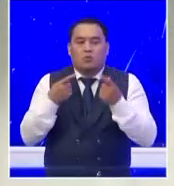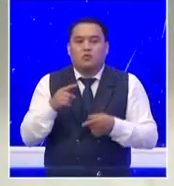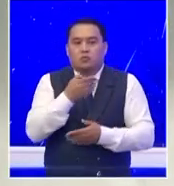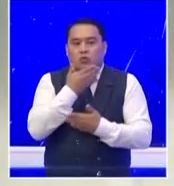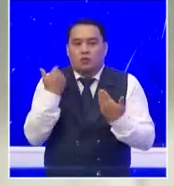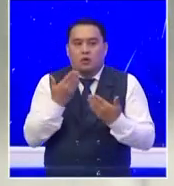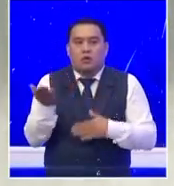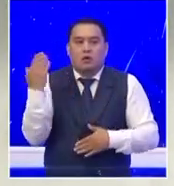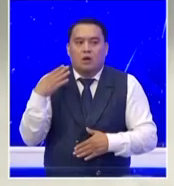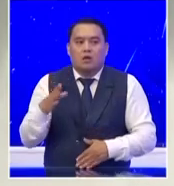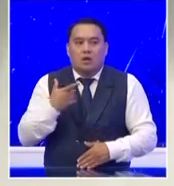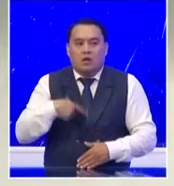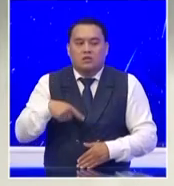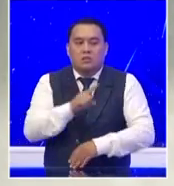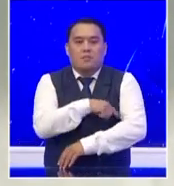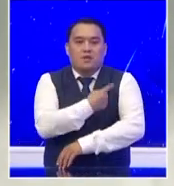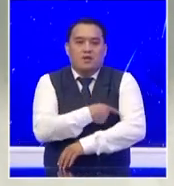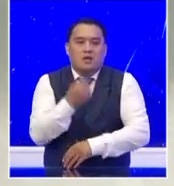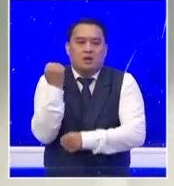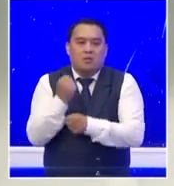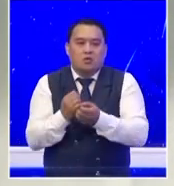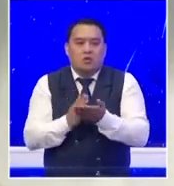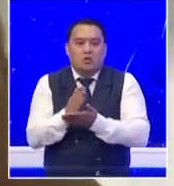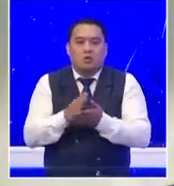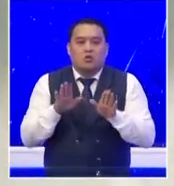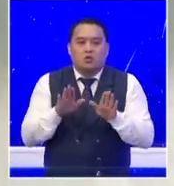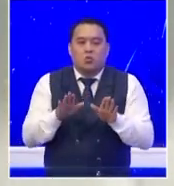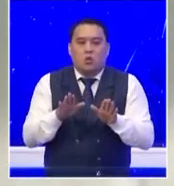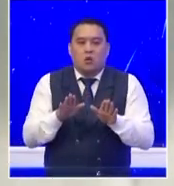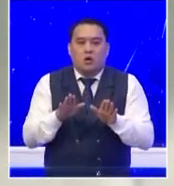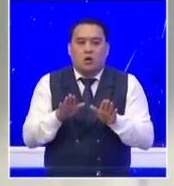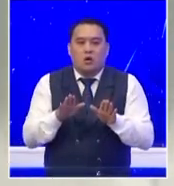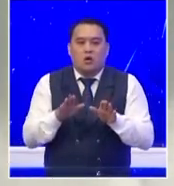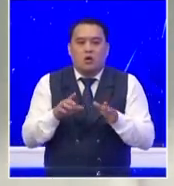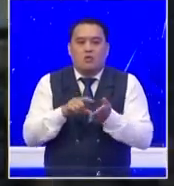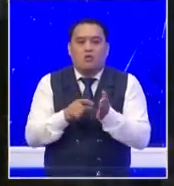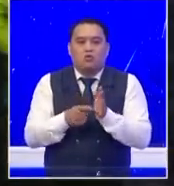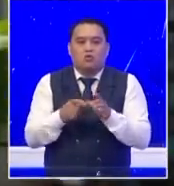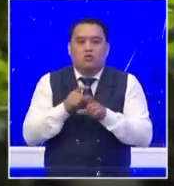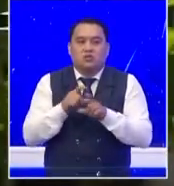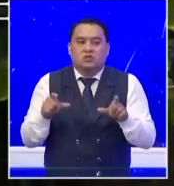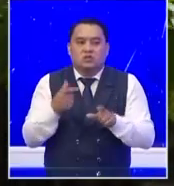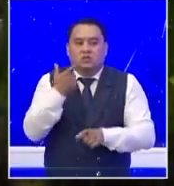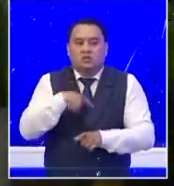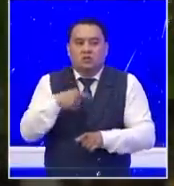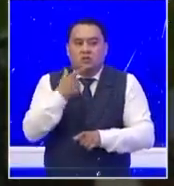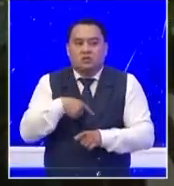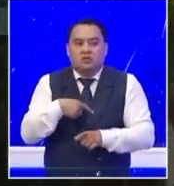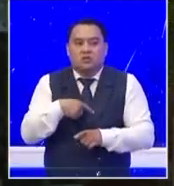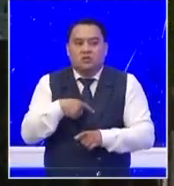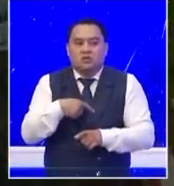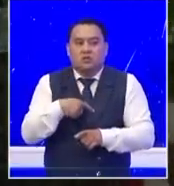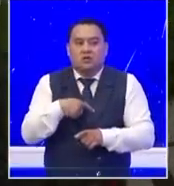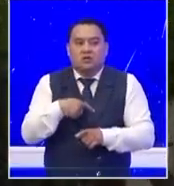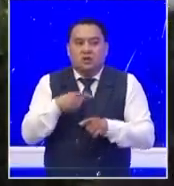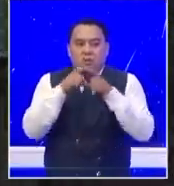Ну, мы раньше, я сама медсестра, мы не носили, только когда в учреждении. А почему вы сами не носите? Интересно. Вот она